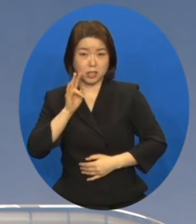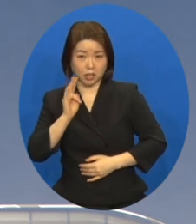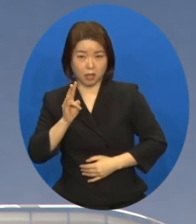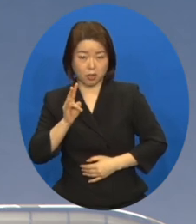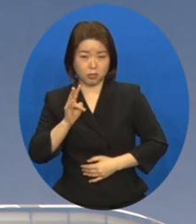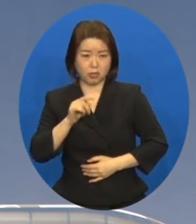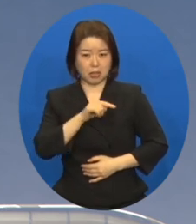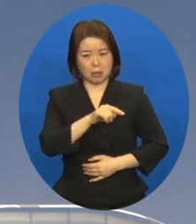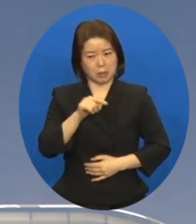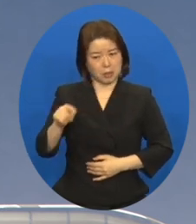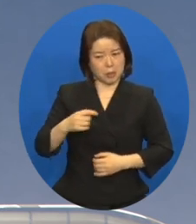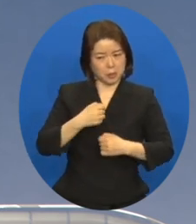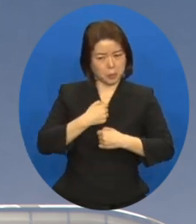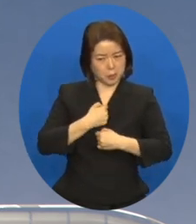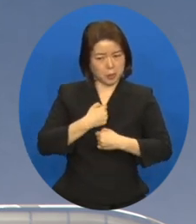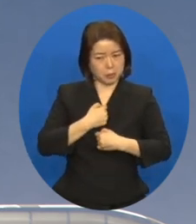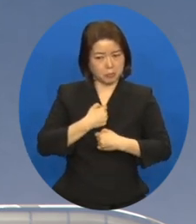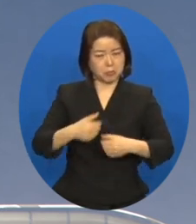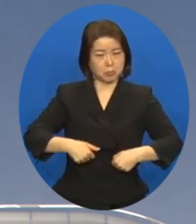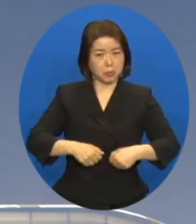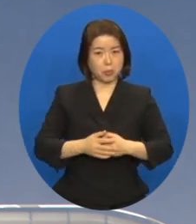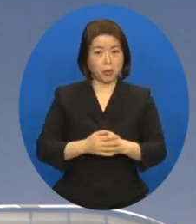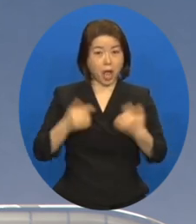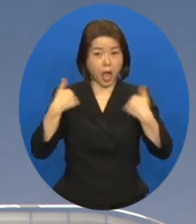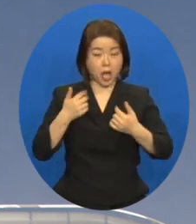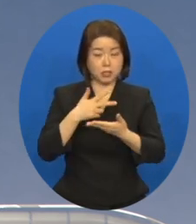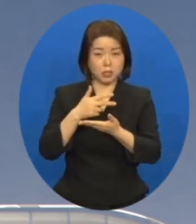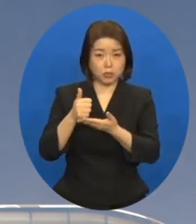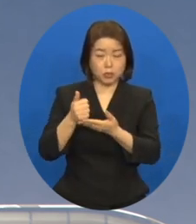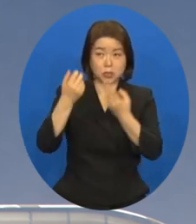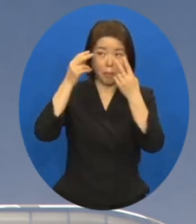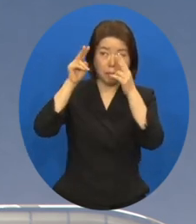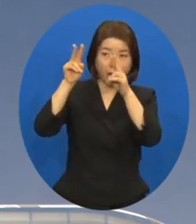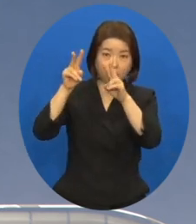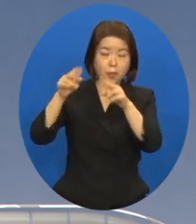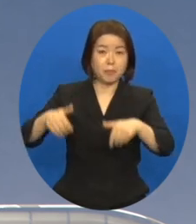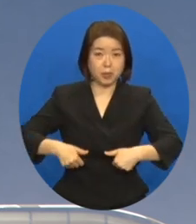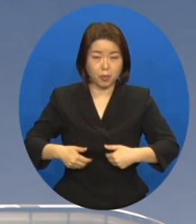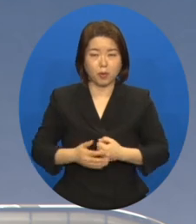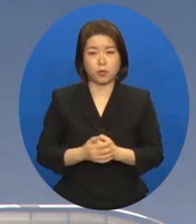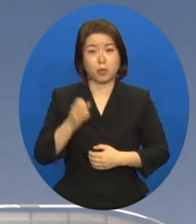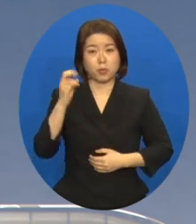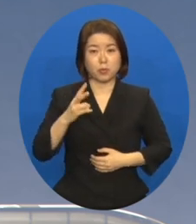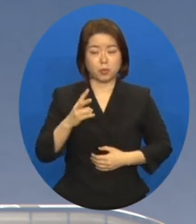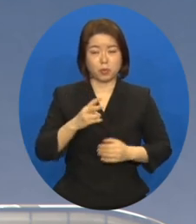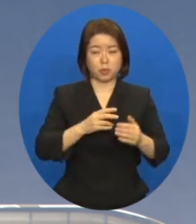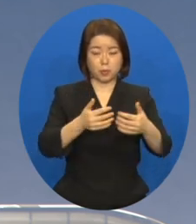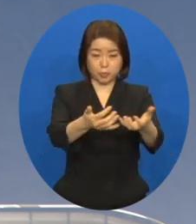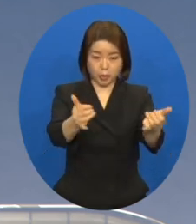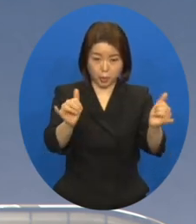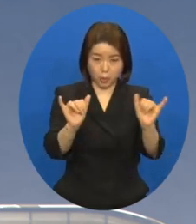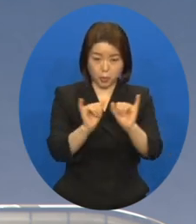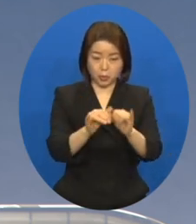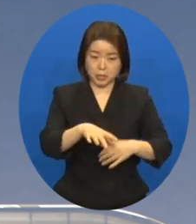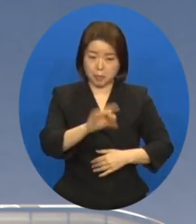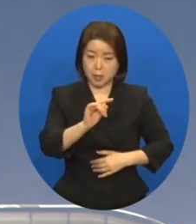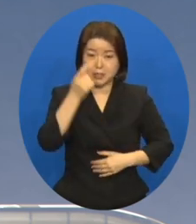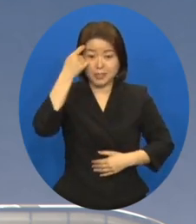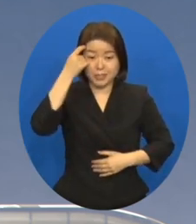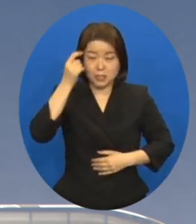이거 조심스럽게 해야 된다. 항상 주님을 바라봐야 되고 그리고 공동체를 먼저 생각해야